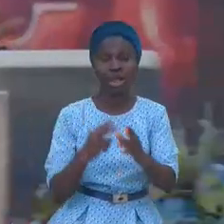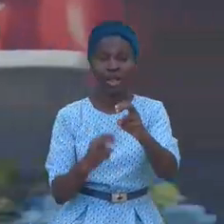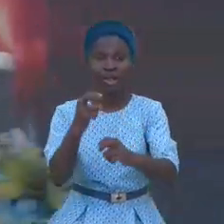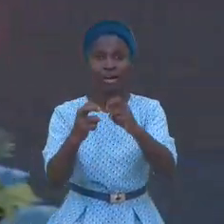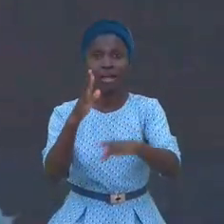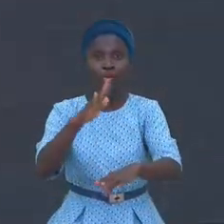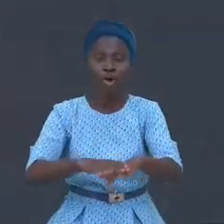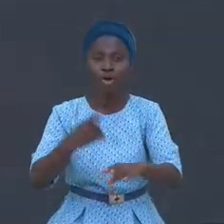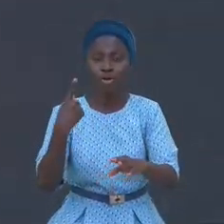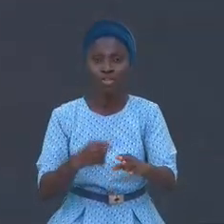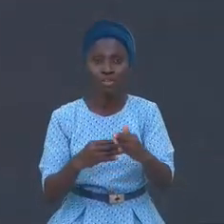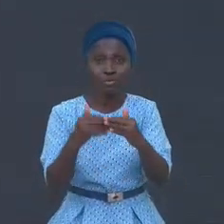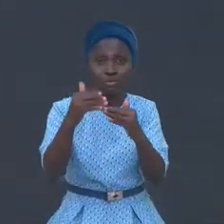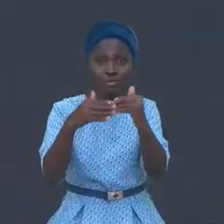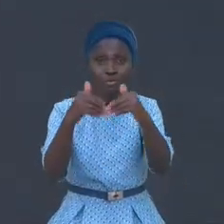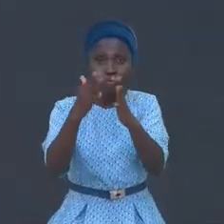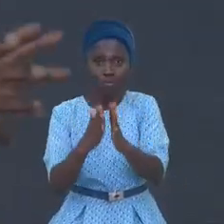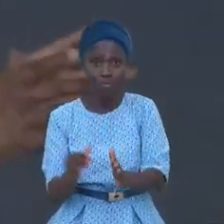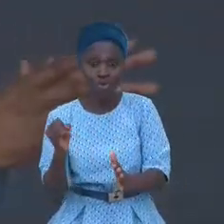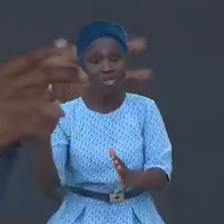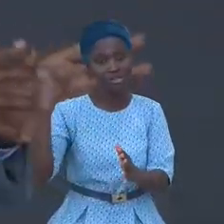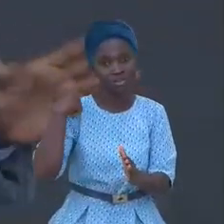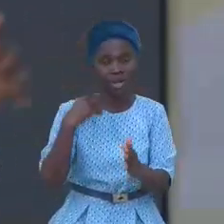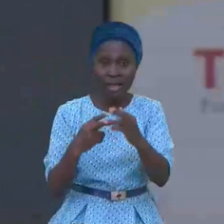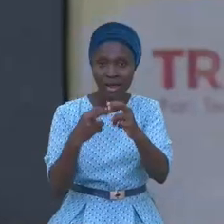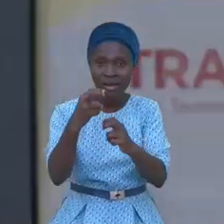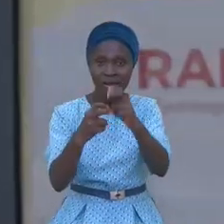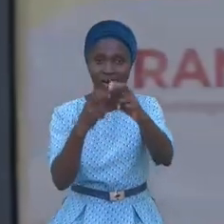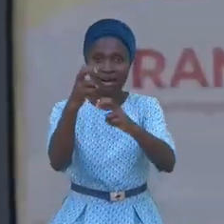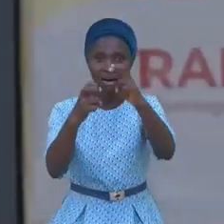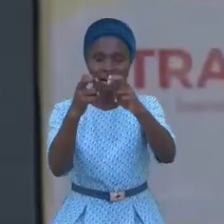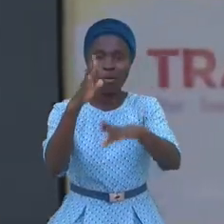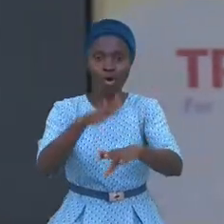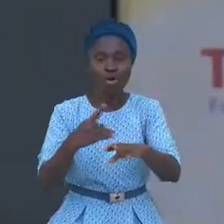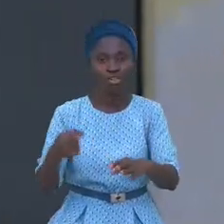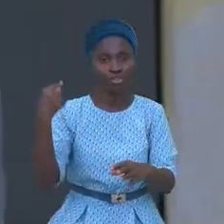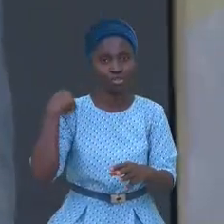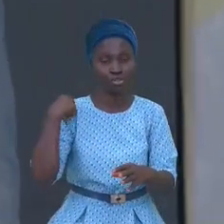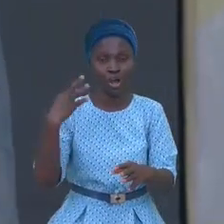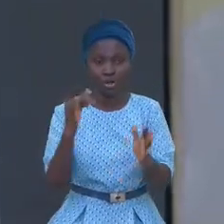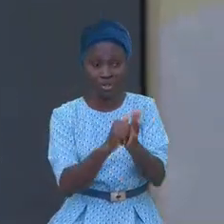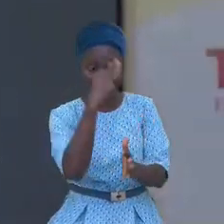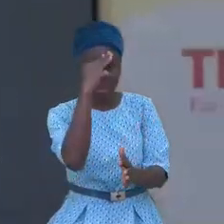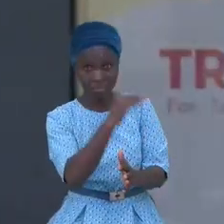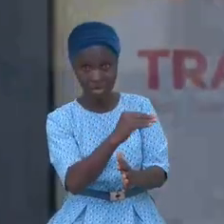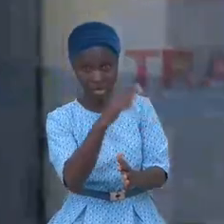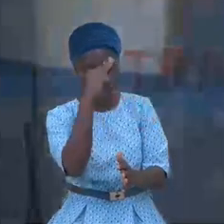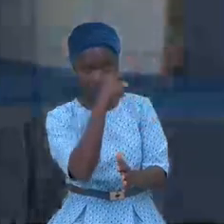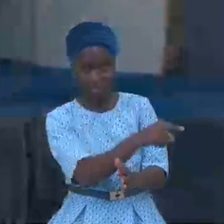sur les épaules des bâtisseurs. Grimpe sur les épaules de cet homme